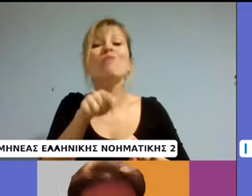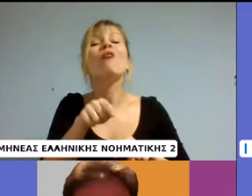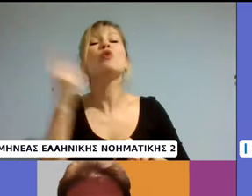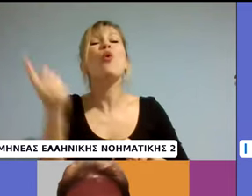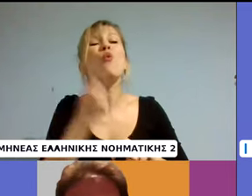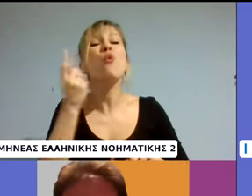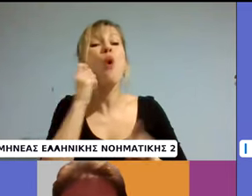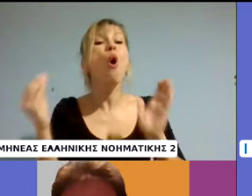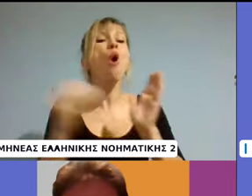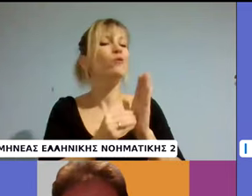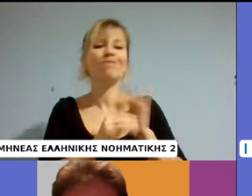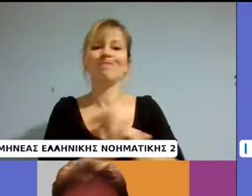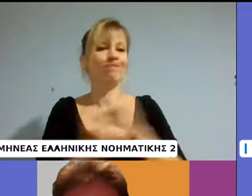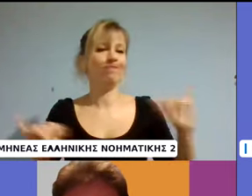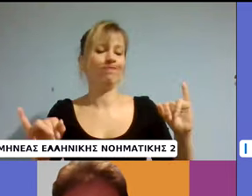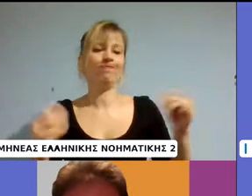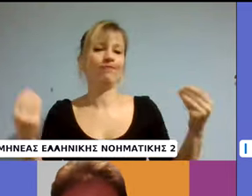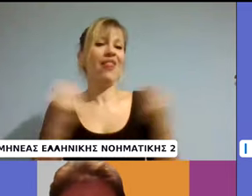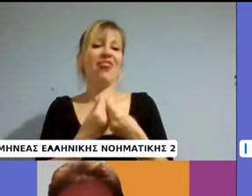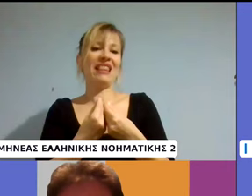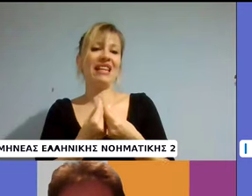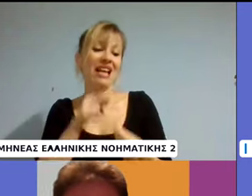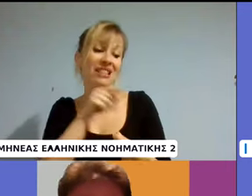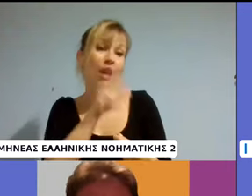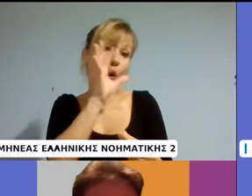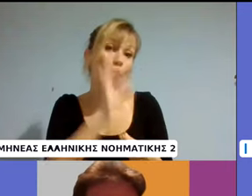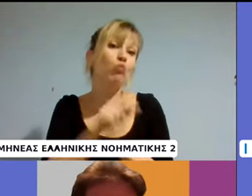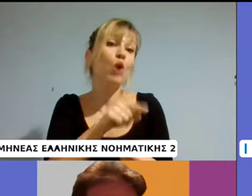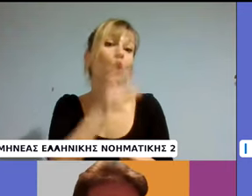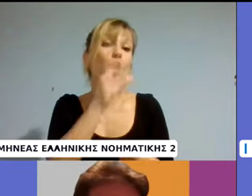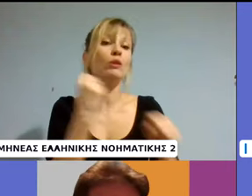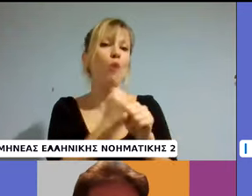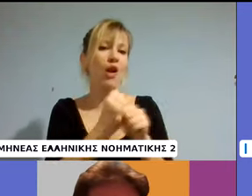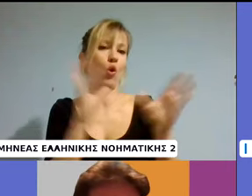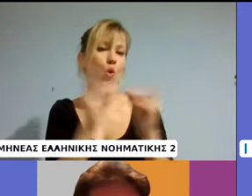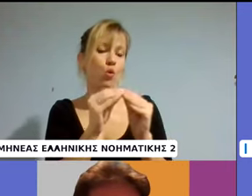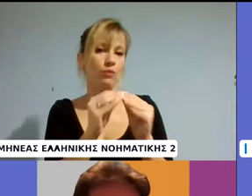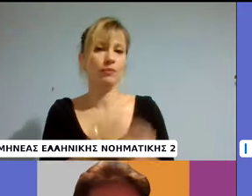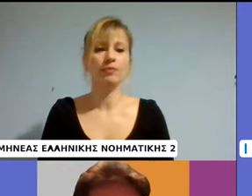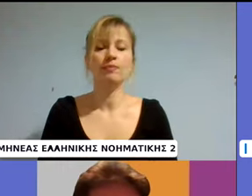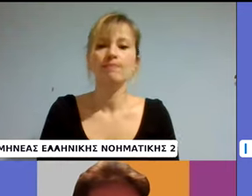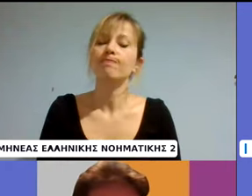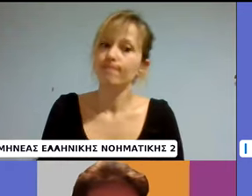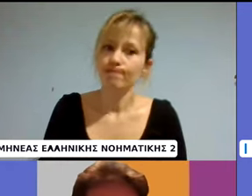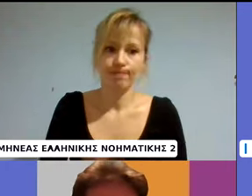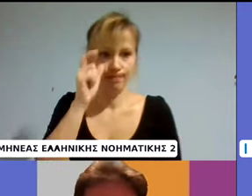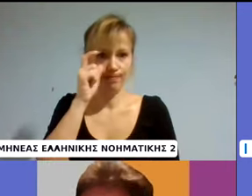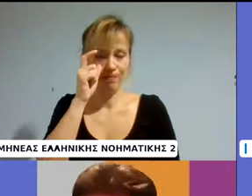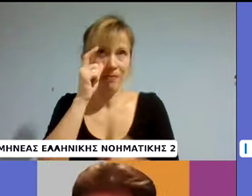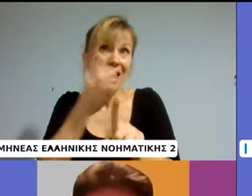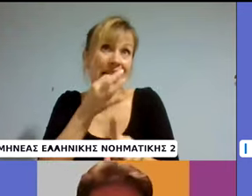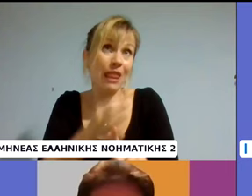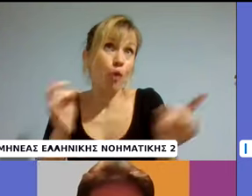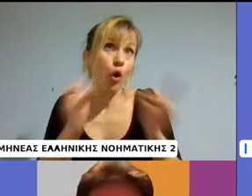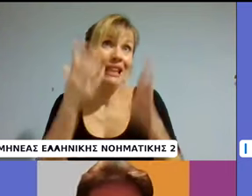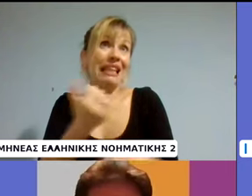να σχετίζεται με αυτό που είπαμε πρωτότυπο έργο διανοίας. Και νομίζω, Σωτήρη, με διορθώνεις αν κάνω λάθος, γιατί